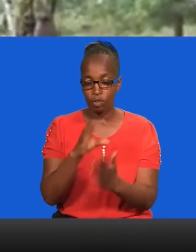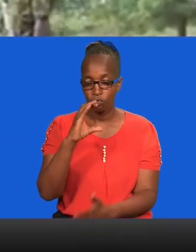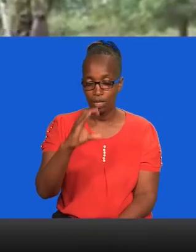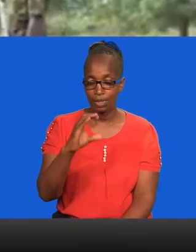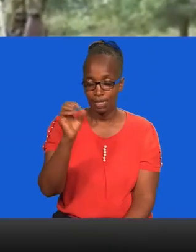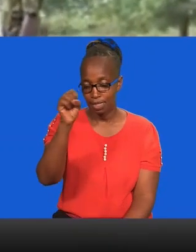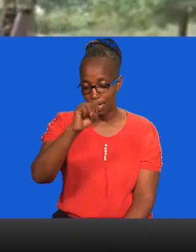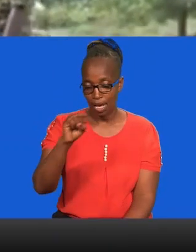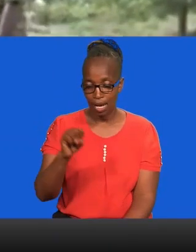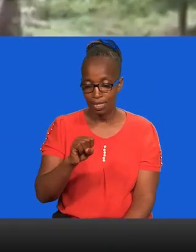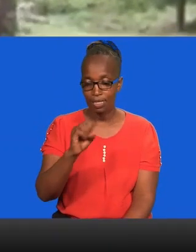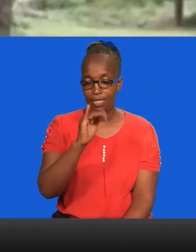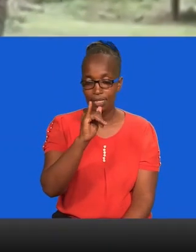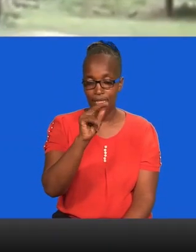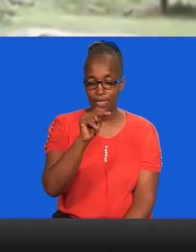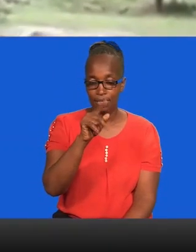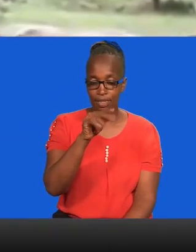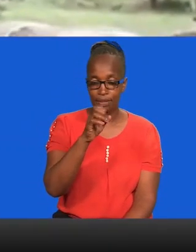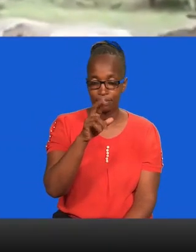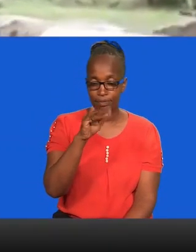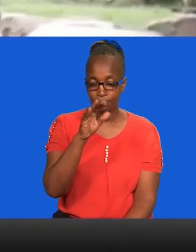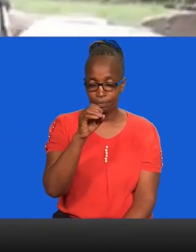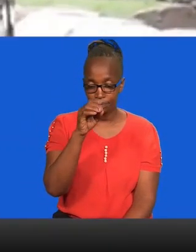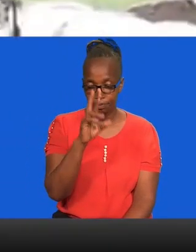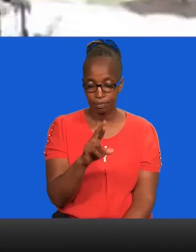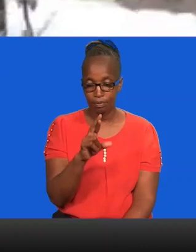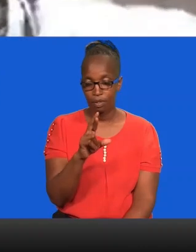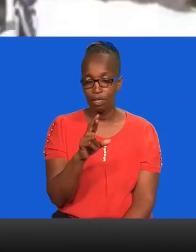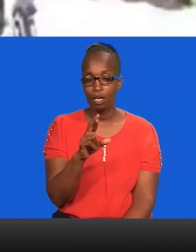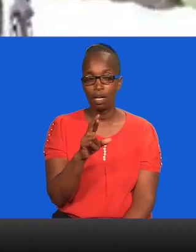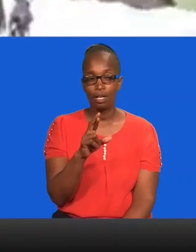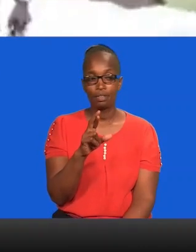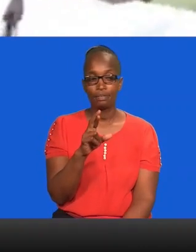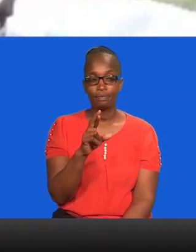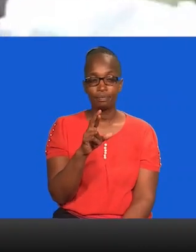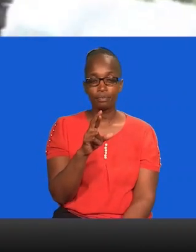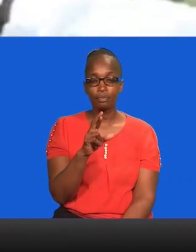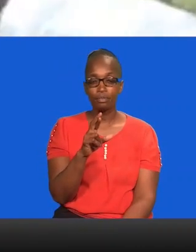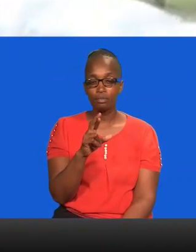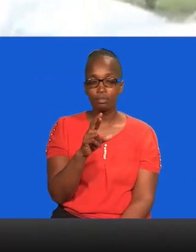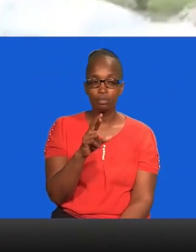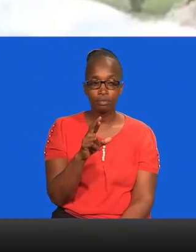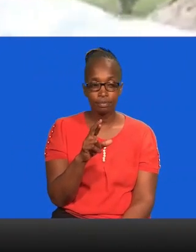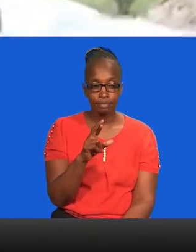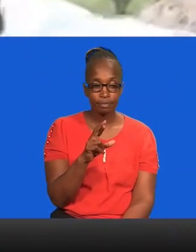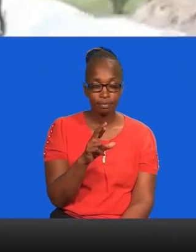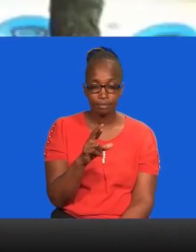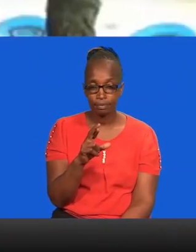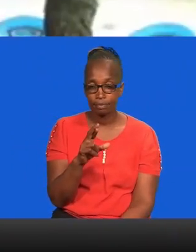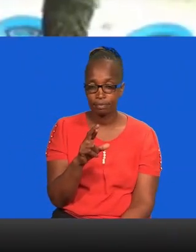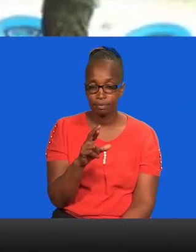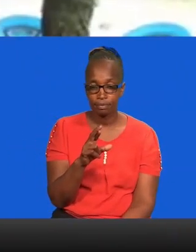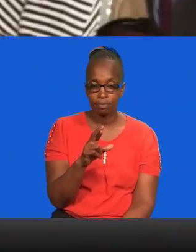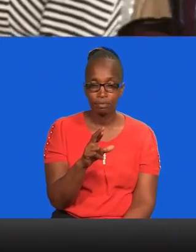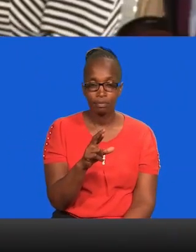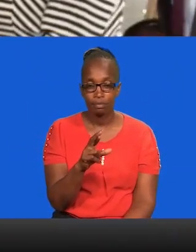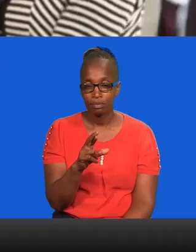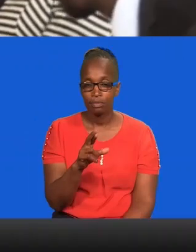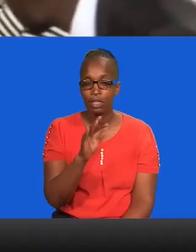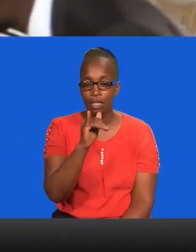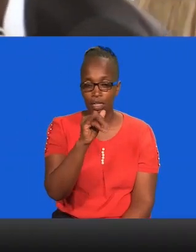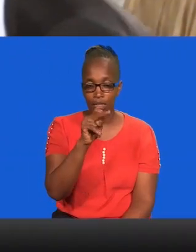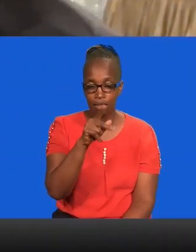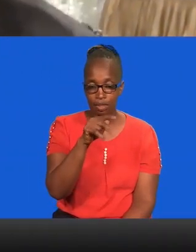Kutokana na umahiri wake kazini, Kindiki alikuwa miongoni mwa mawaziri wachache waliorejeshwa serikalini